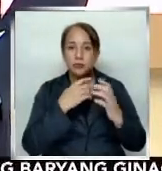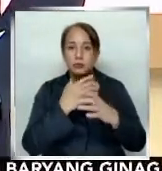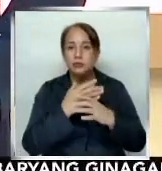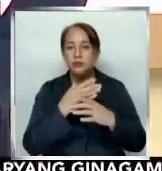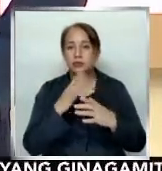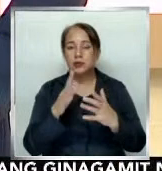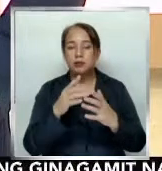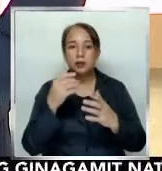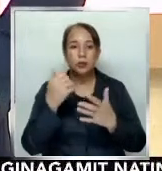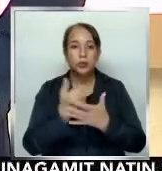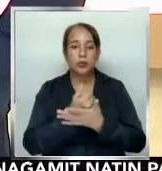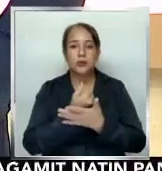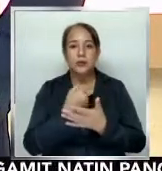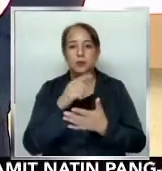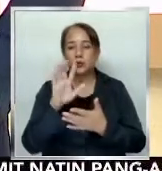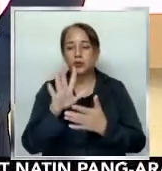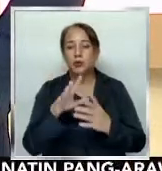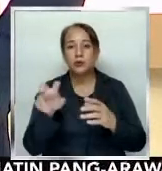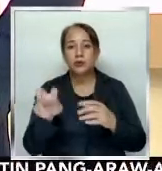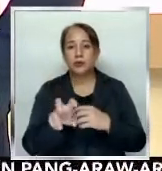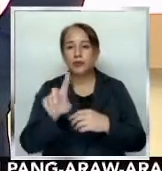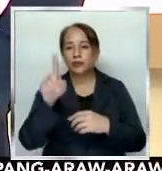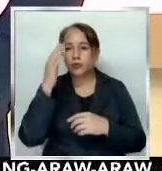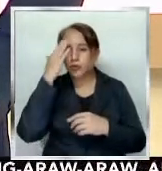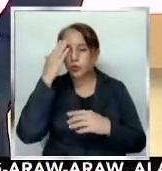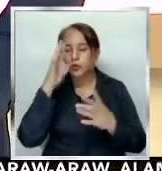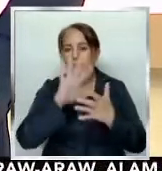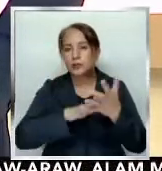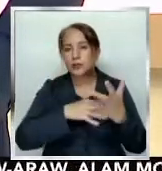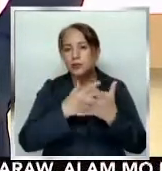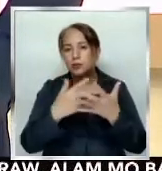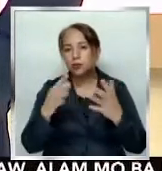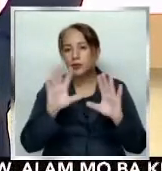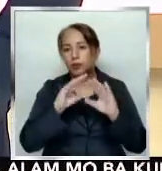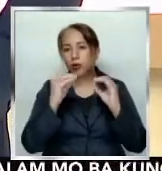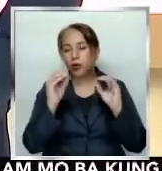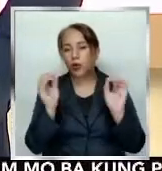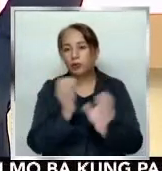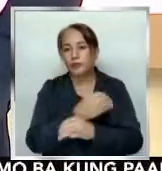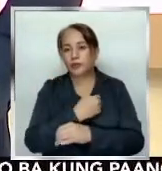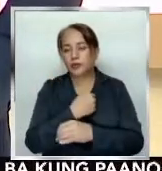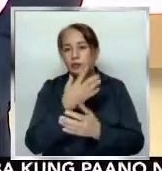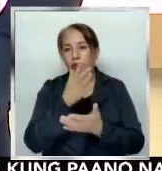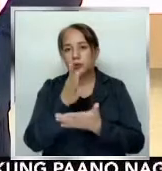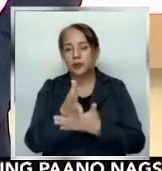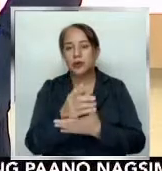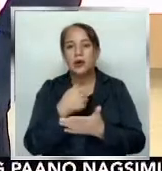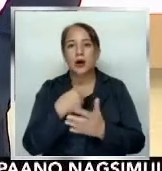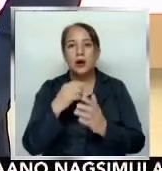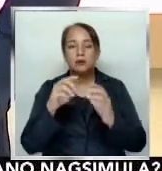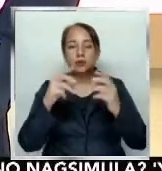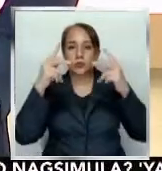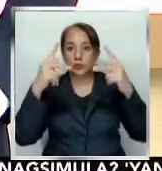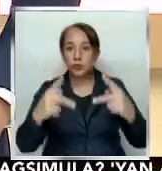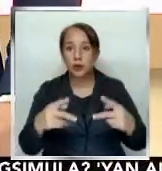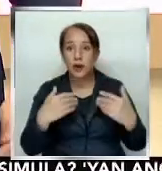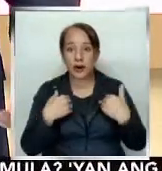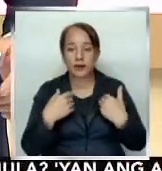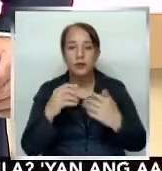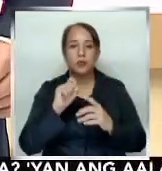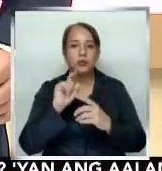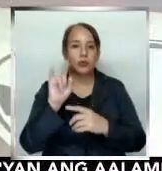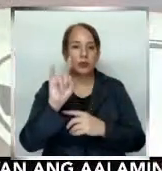masayang ang inyong biyahe, alamin muna ang schedule ng mga opisinang inyong pupuntahan sa pamamagitan ng kanilang official websites o di kayo social media